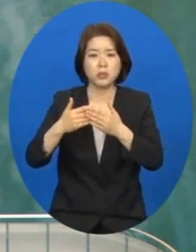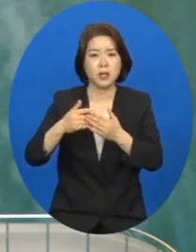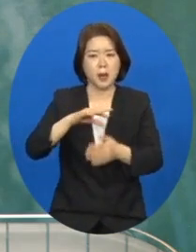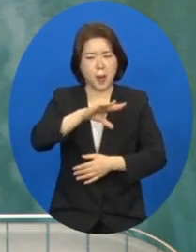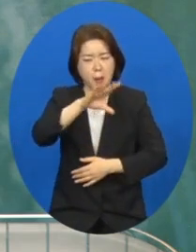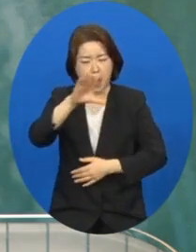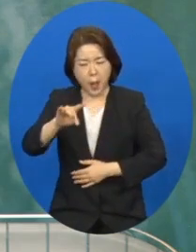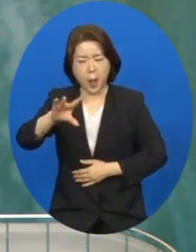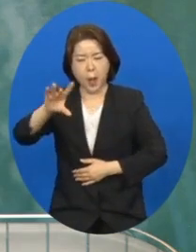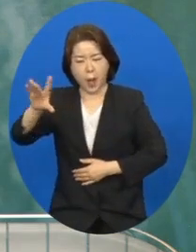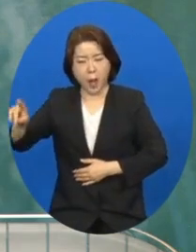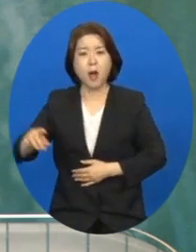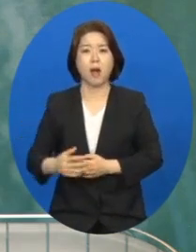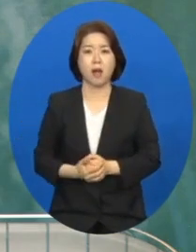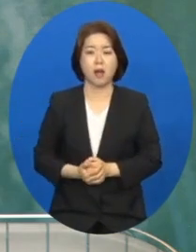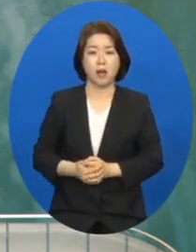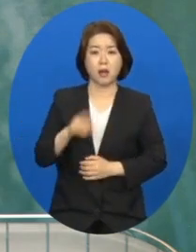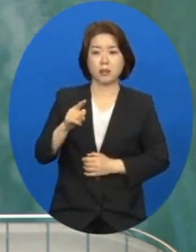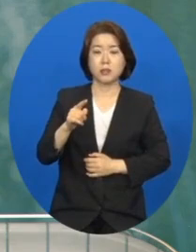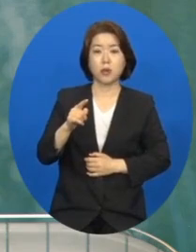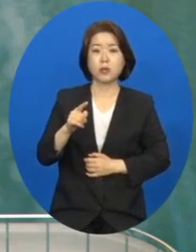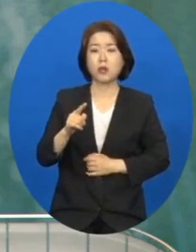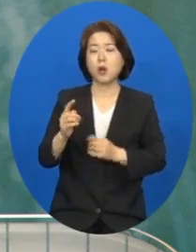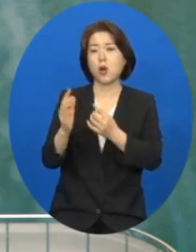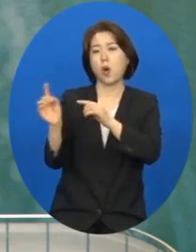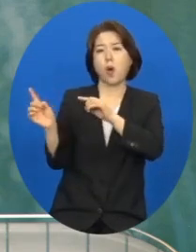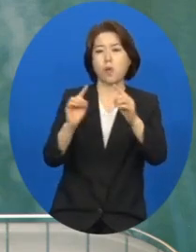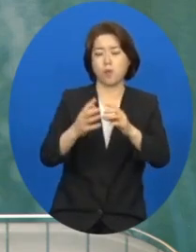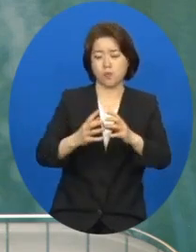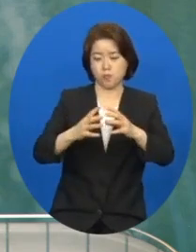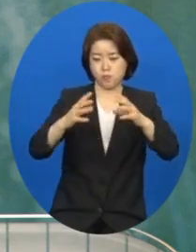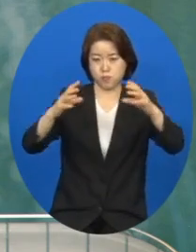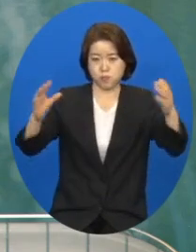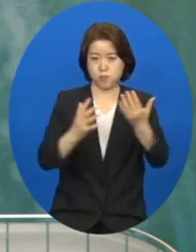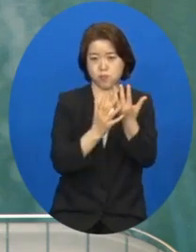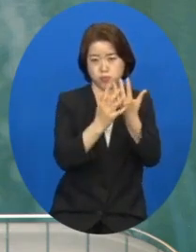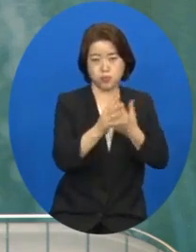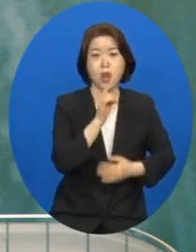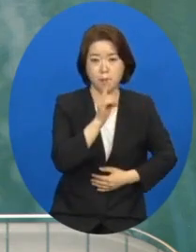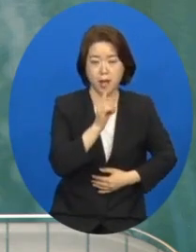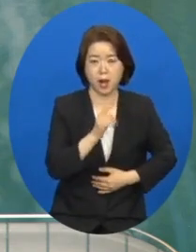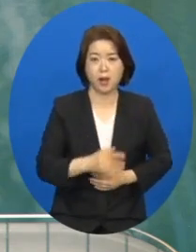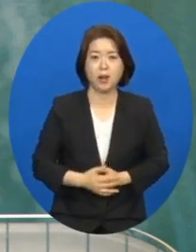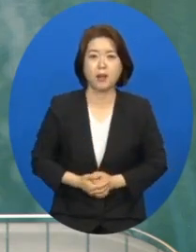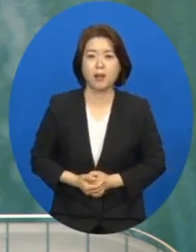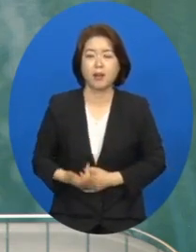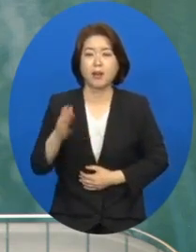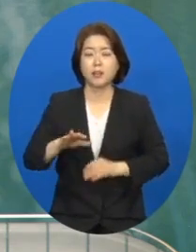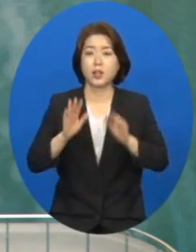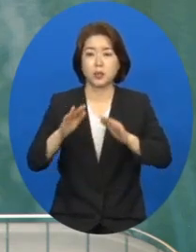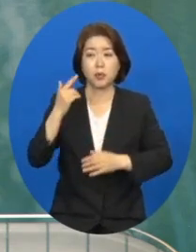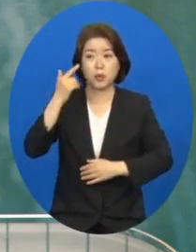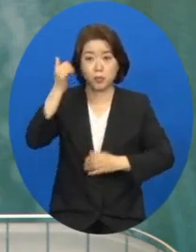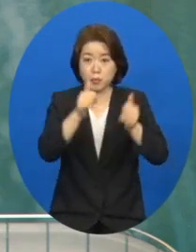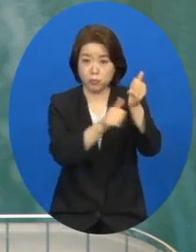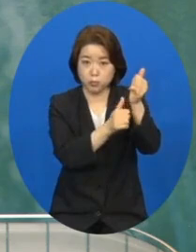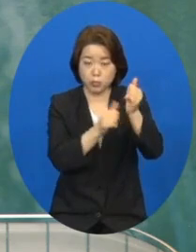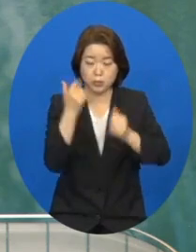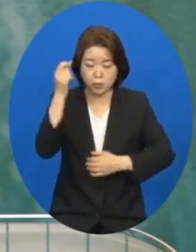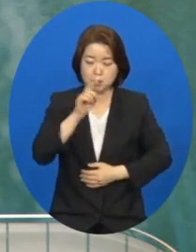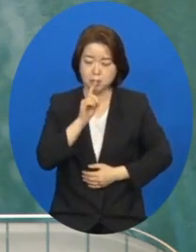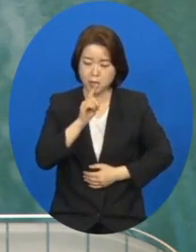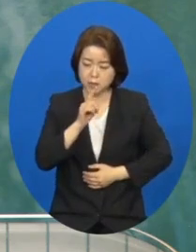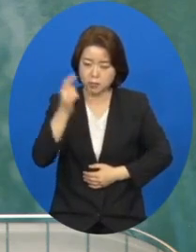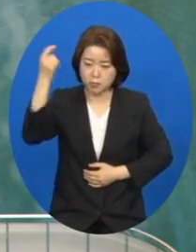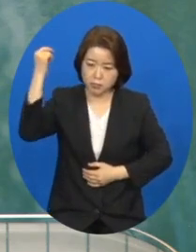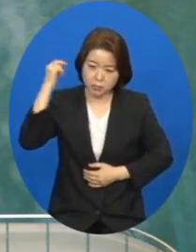드뭅니다. 그걸 부흥이라고 말을 합니다. 근데 이번에 우리 부목사님들의 말씀을 들으면서 어쩌면